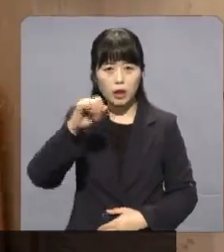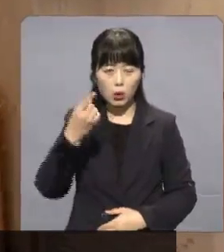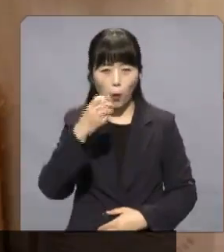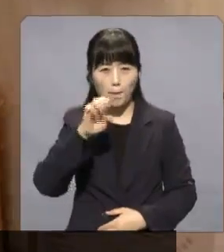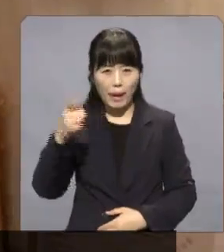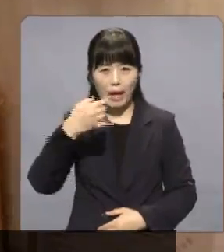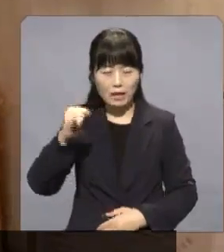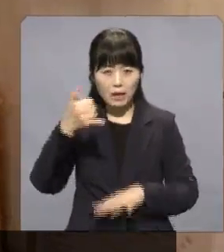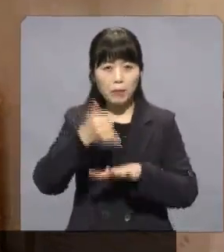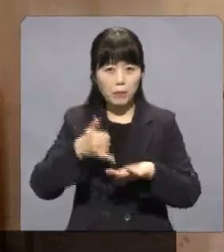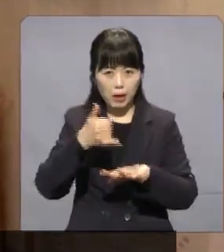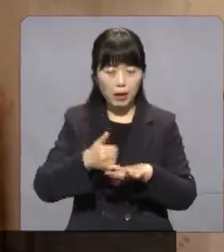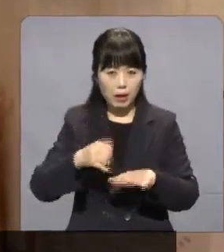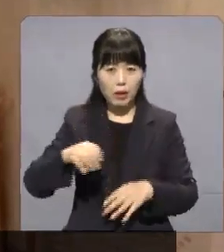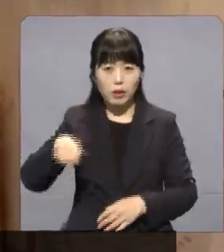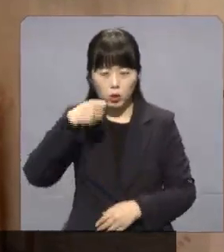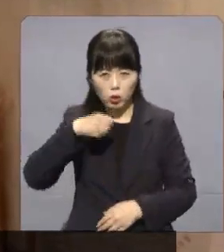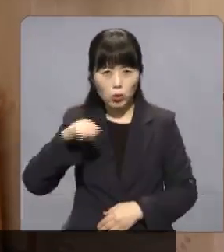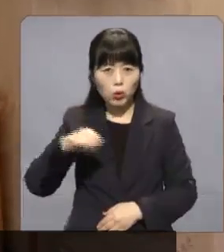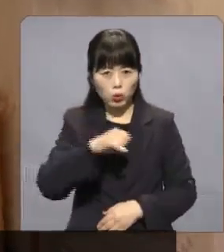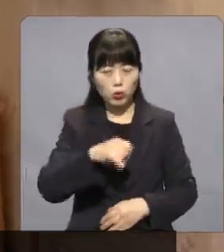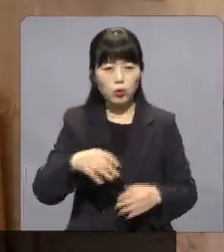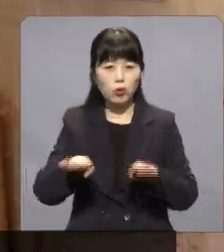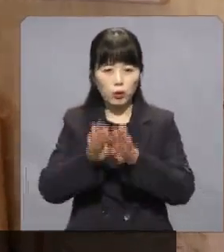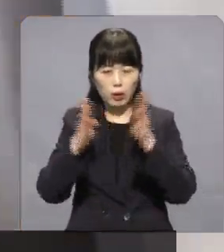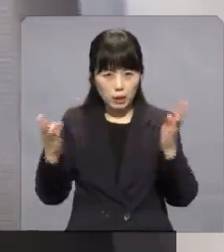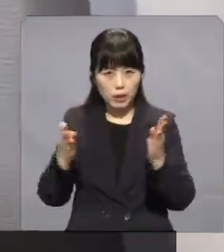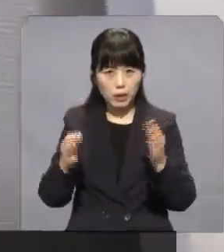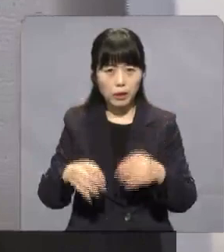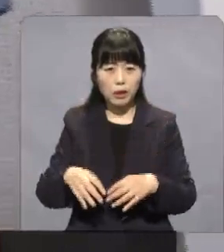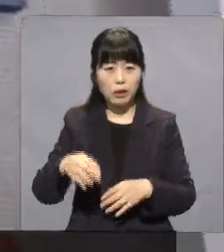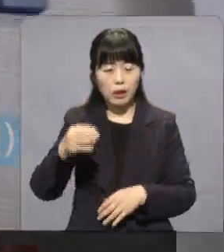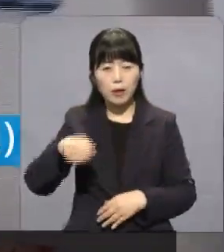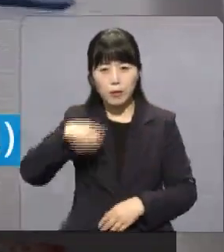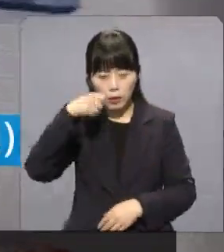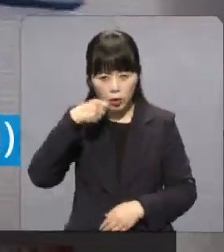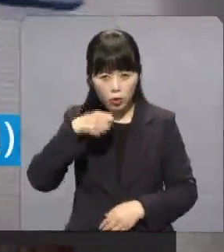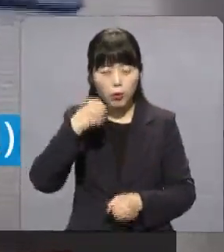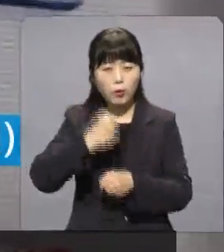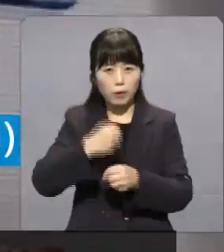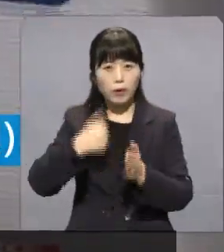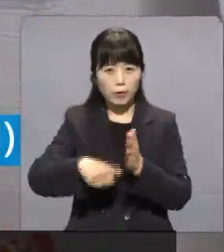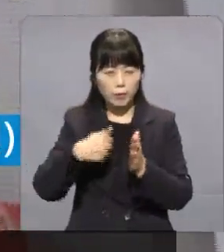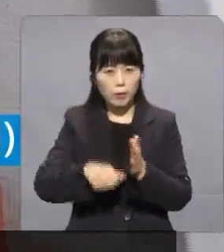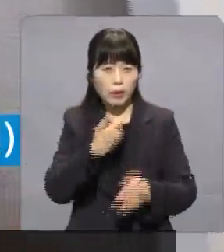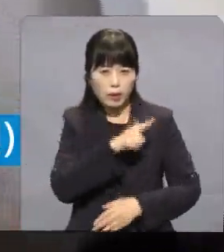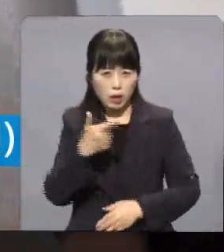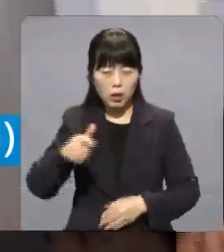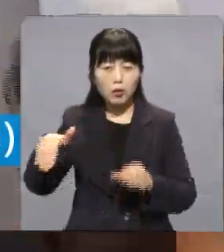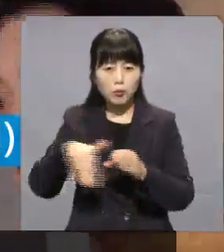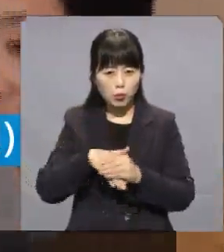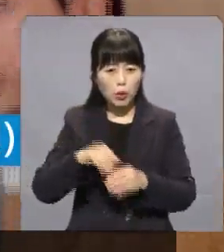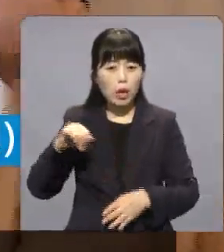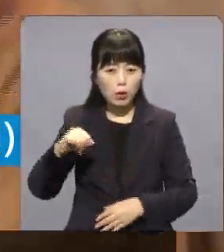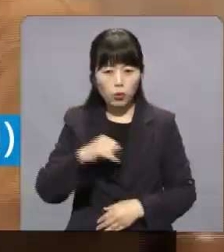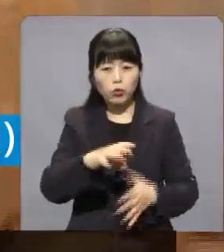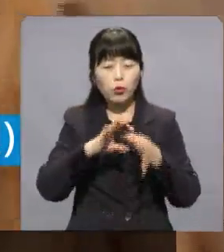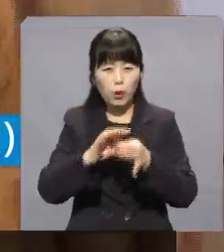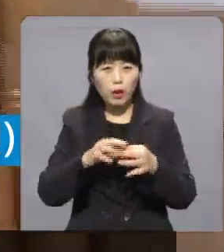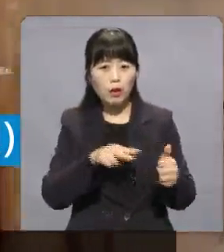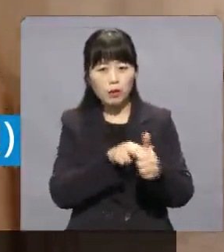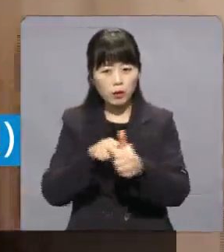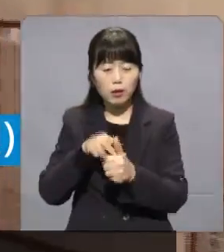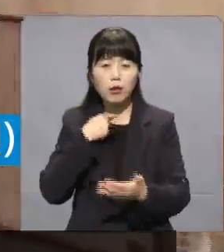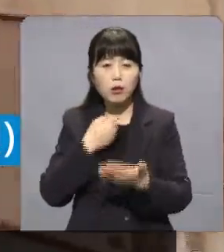니오타니팜은 상업 곤충을 기반으로 기획된 식용, 약용, 식가공품을 비롯해 다양한 문화 곤충 관련